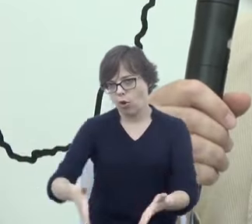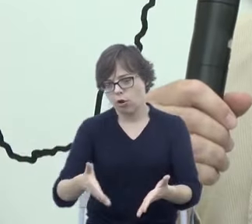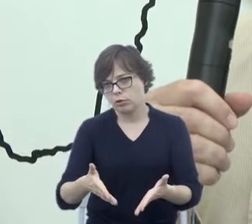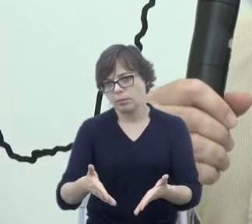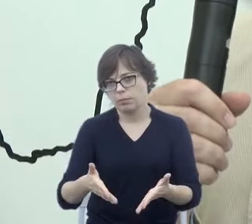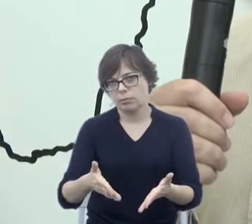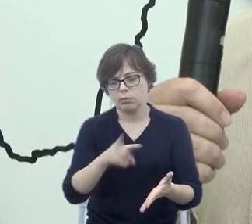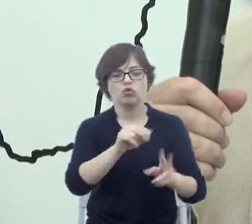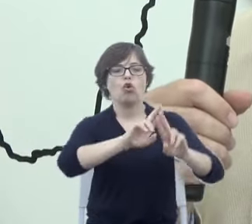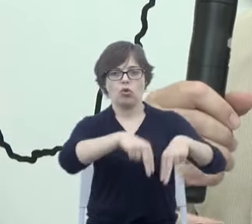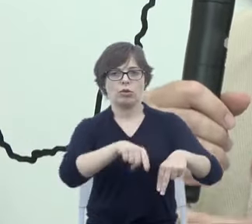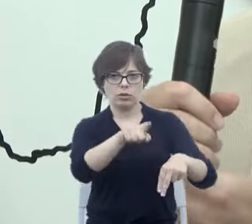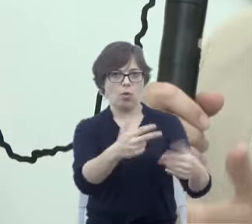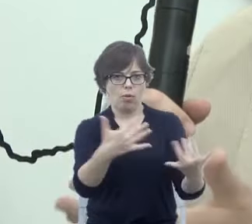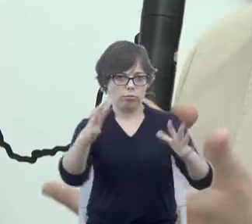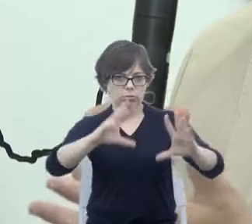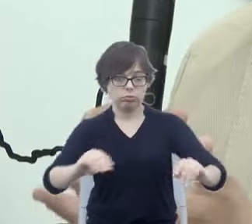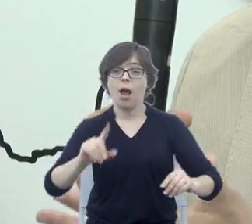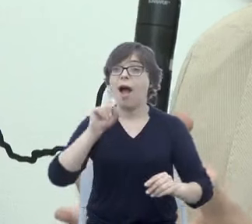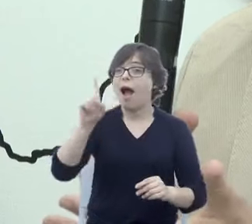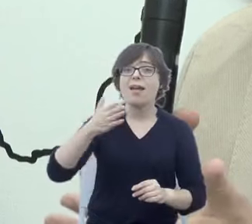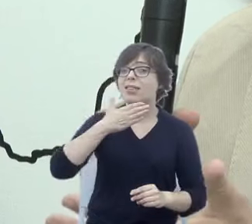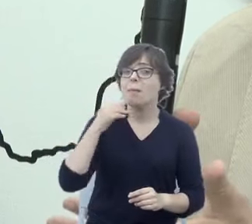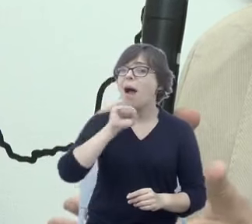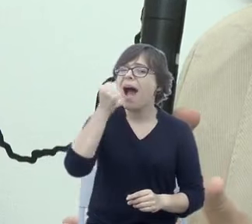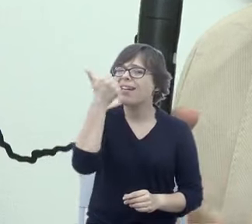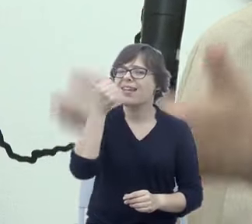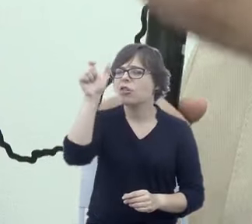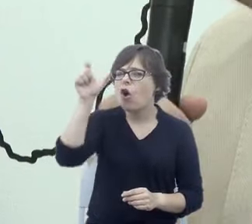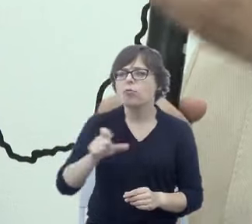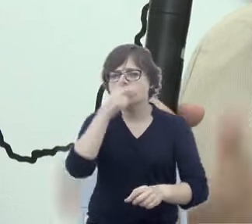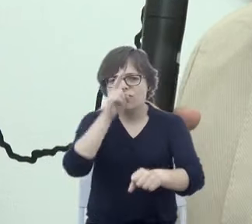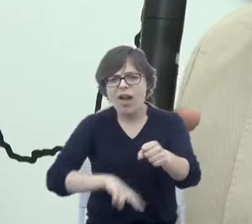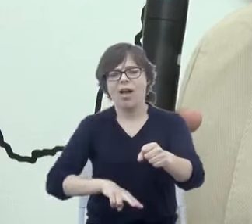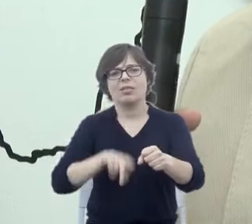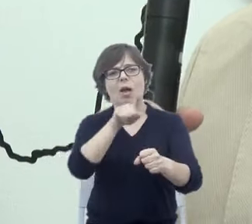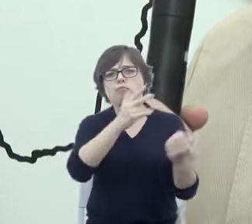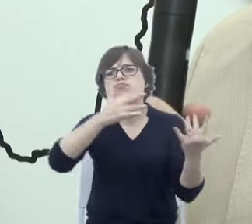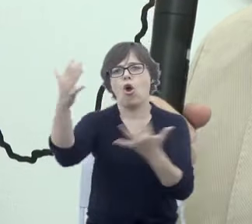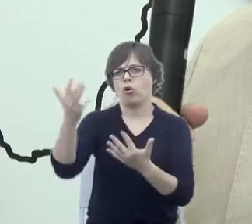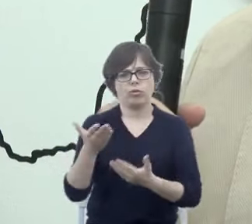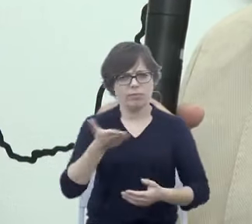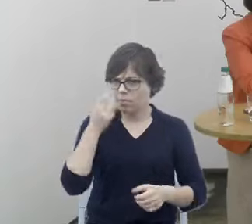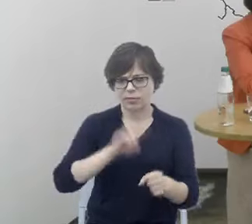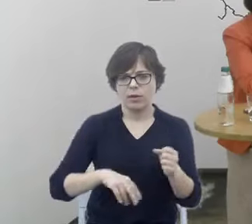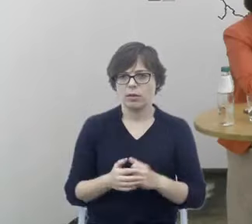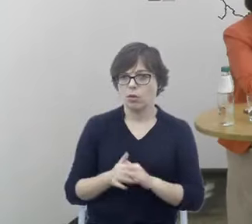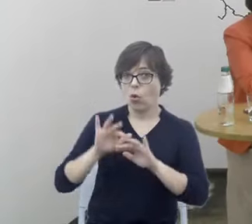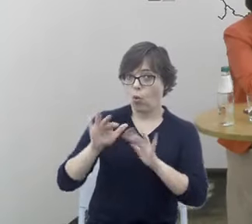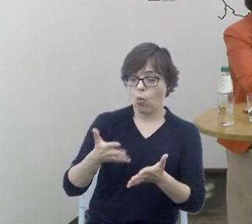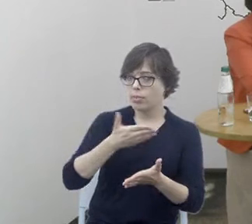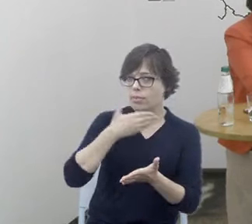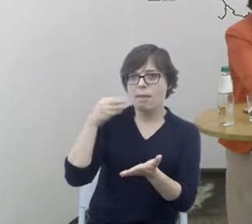się w Pogorzelisku. Natomiast nie ma żadnego świadka tego, jak ten pożar... Czy nie ma